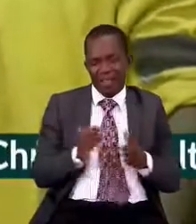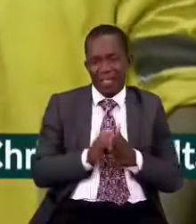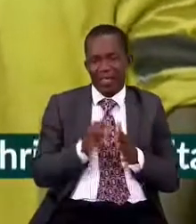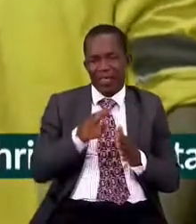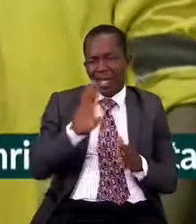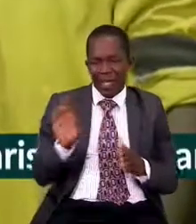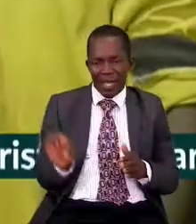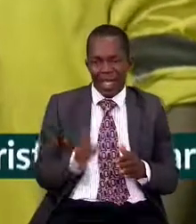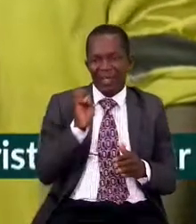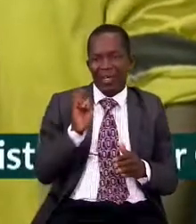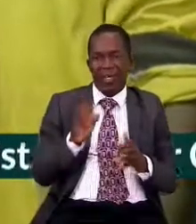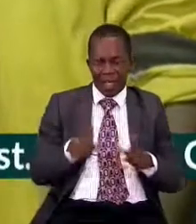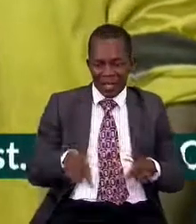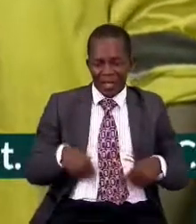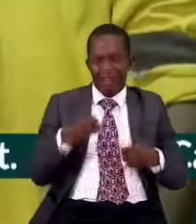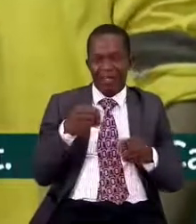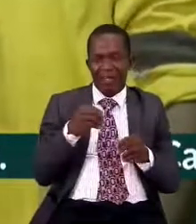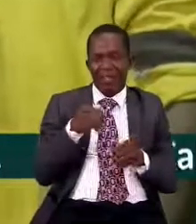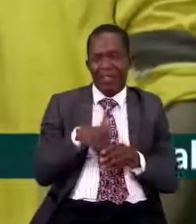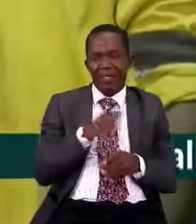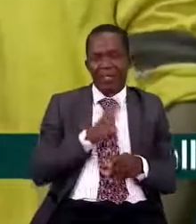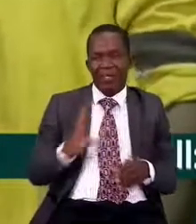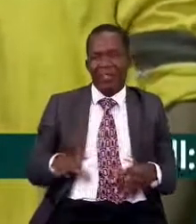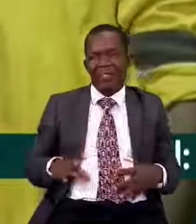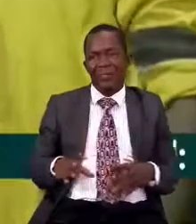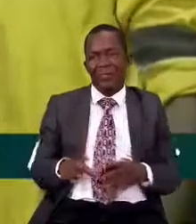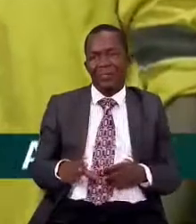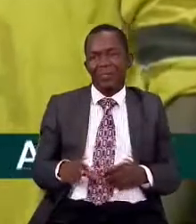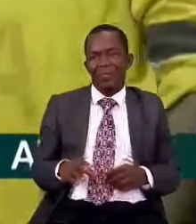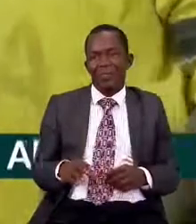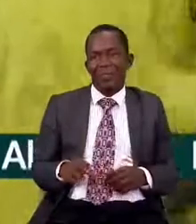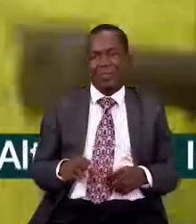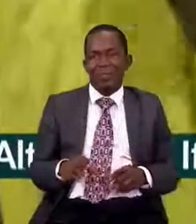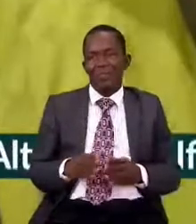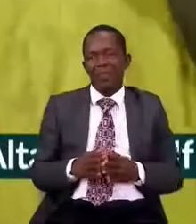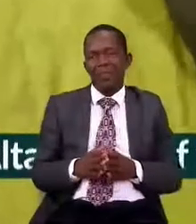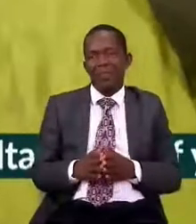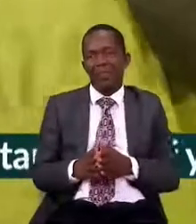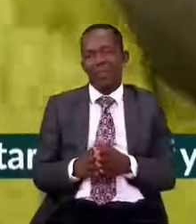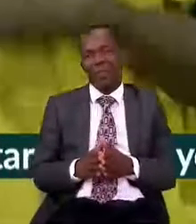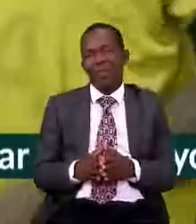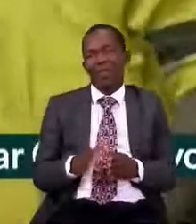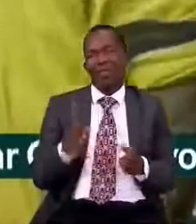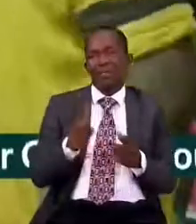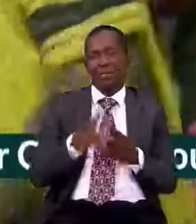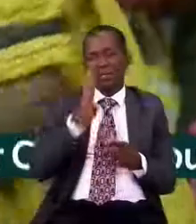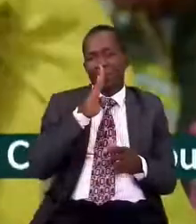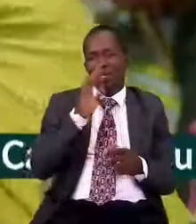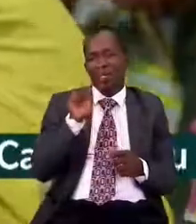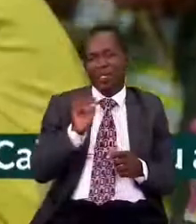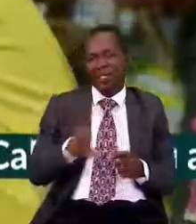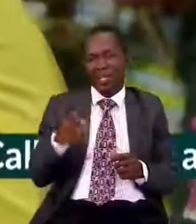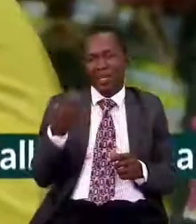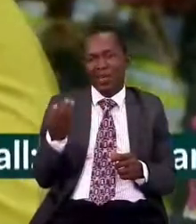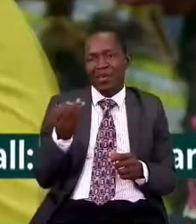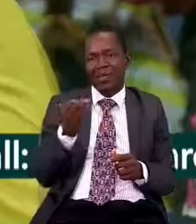que vous puissiez faire avec Dieu. Être enfant de Dieu et avoir accès au trône de Dieu. Soyez fidèles